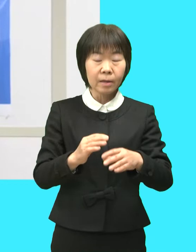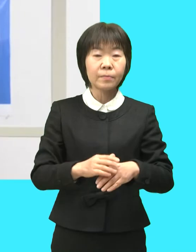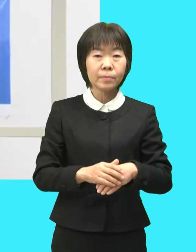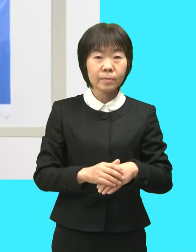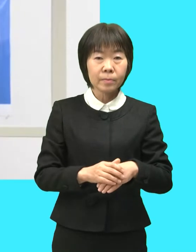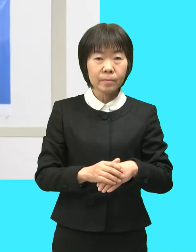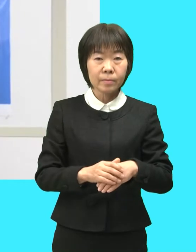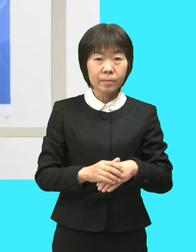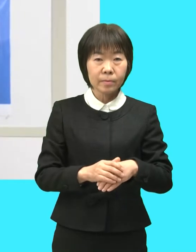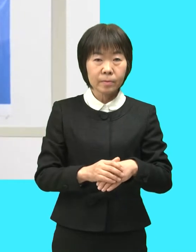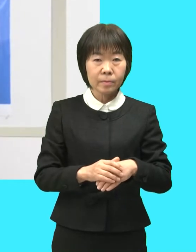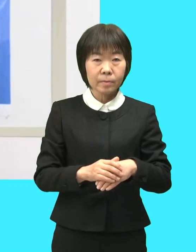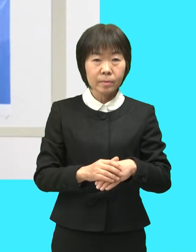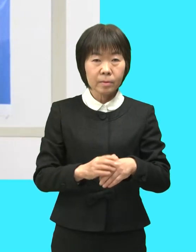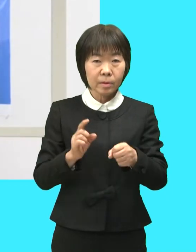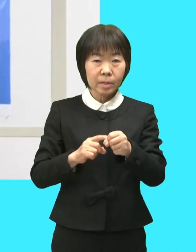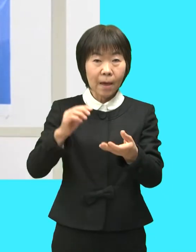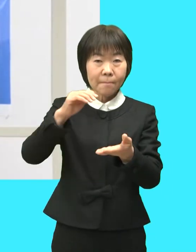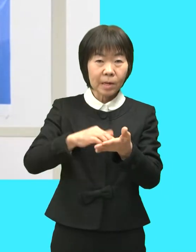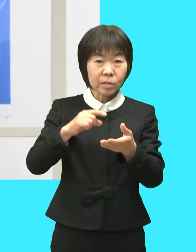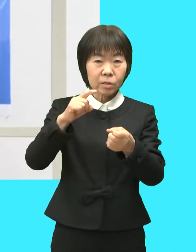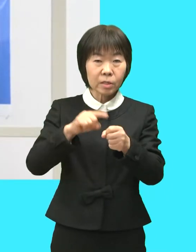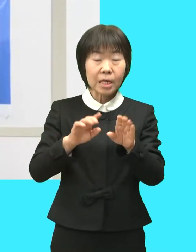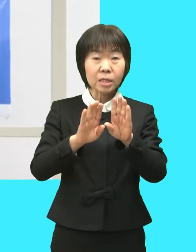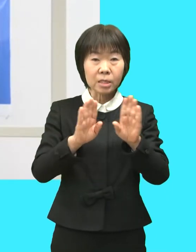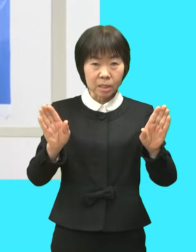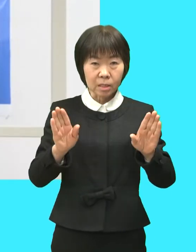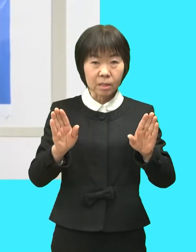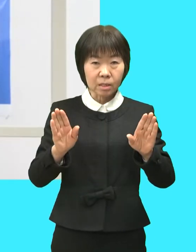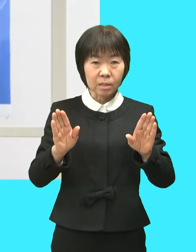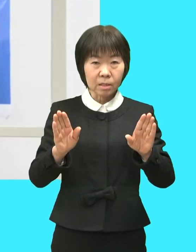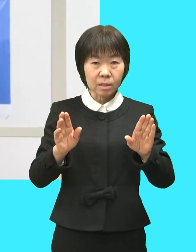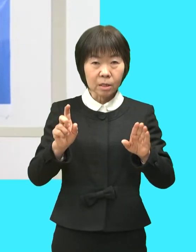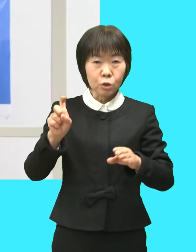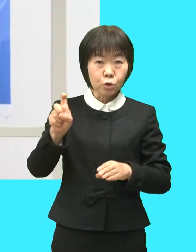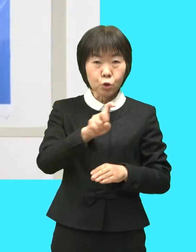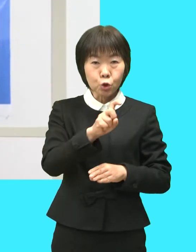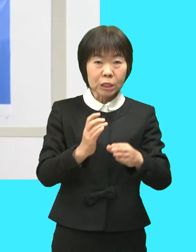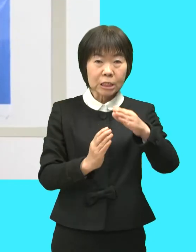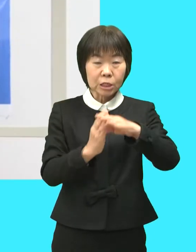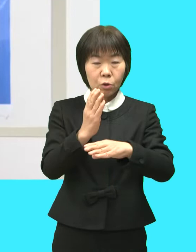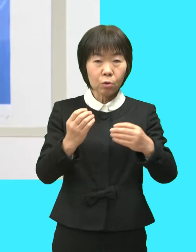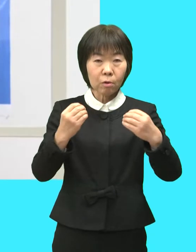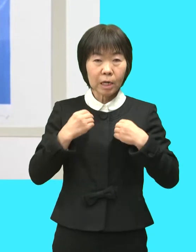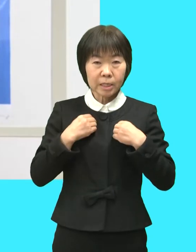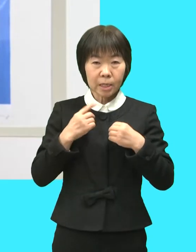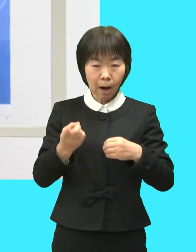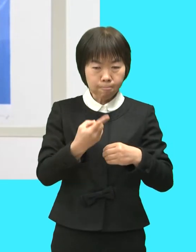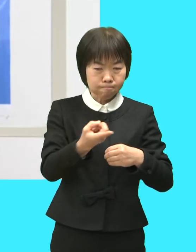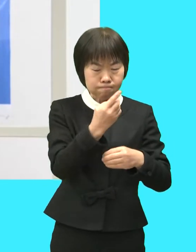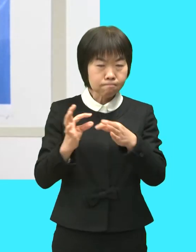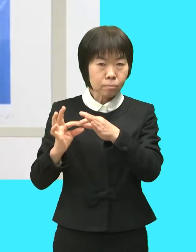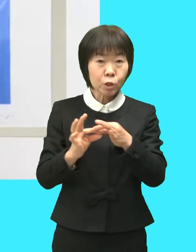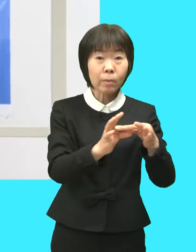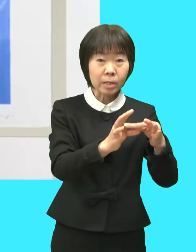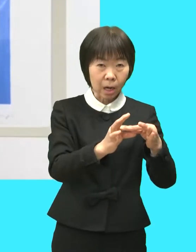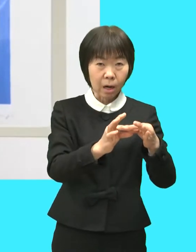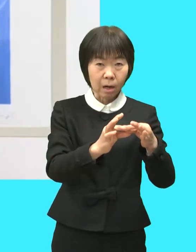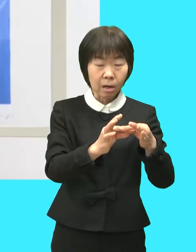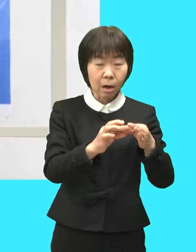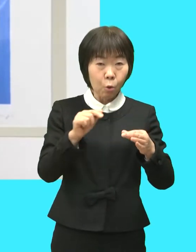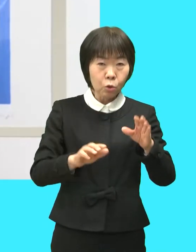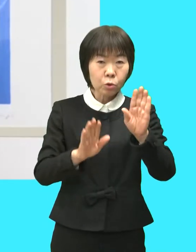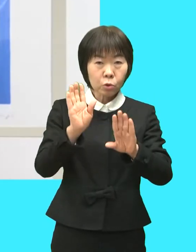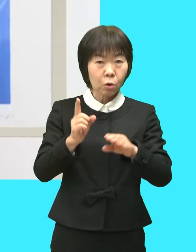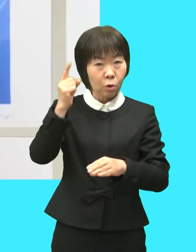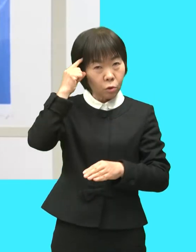ども年末年始ですね2桁の感染が続きました。でもうこの年末年始の感染状